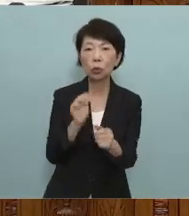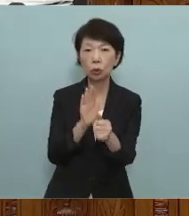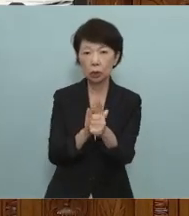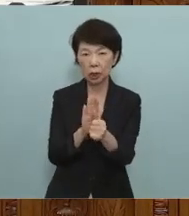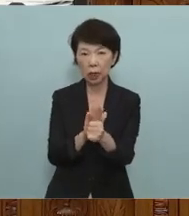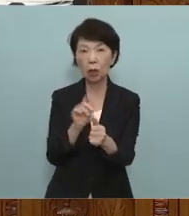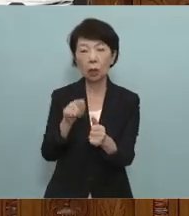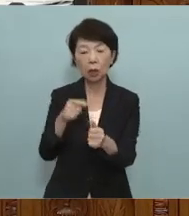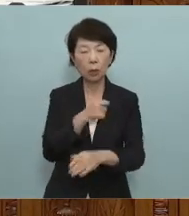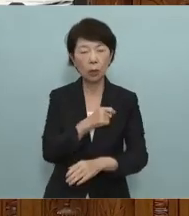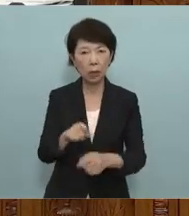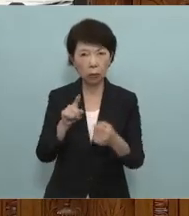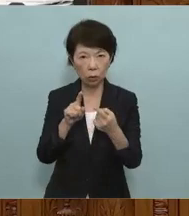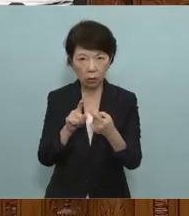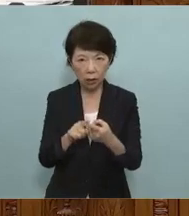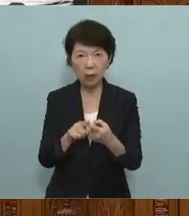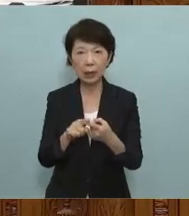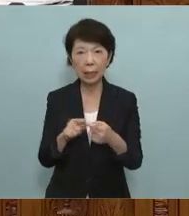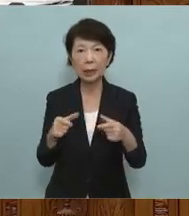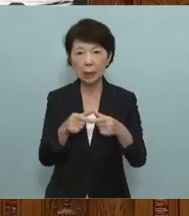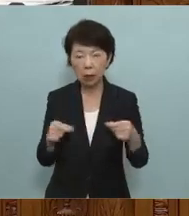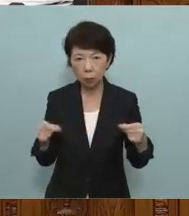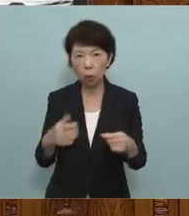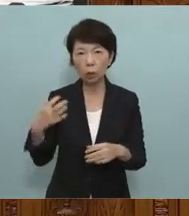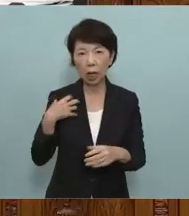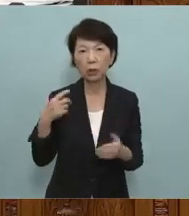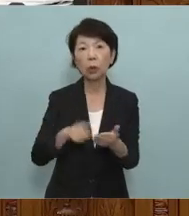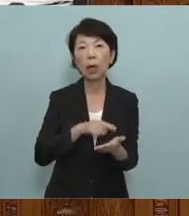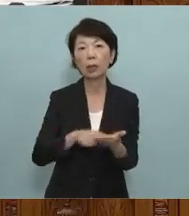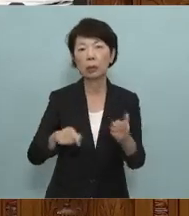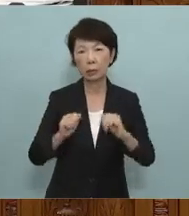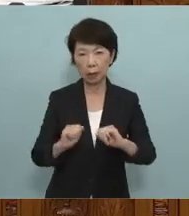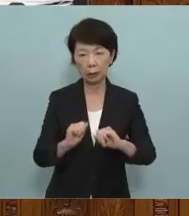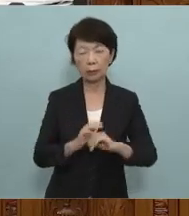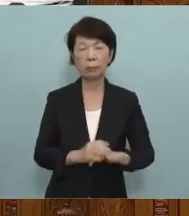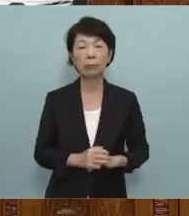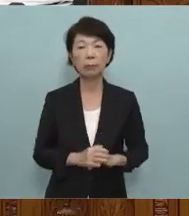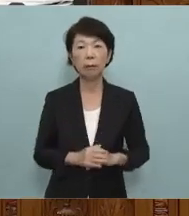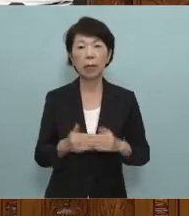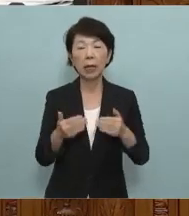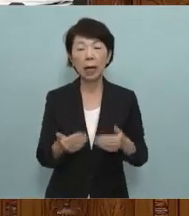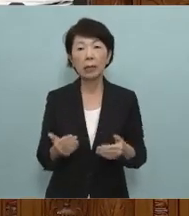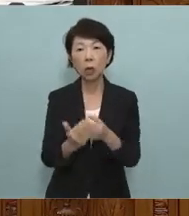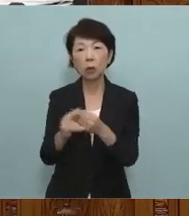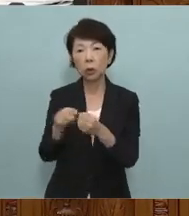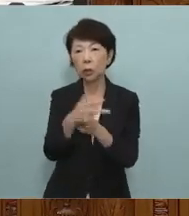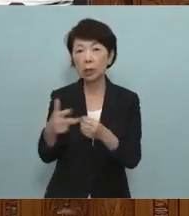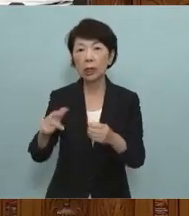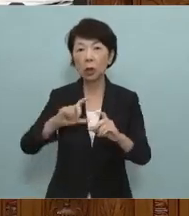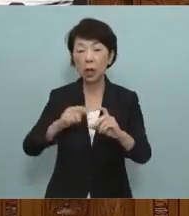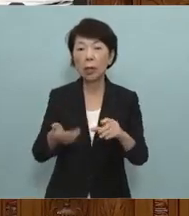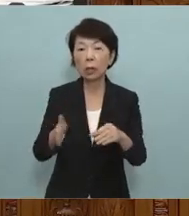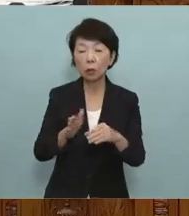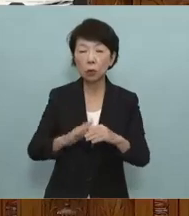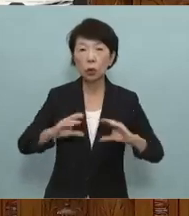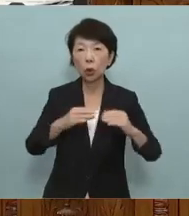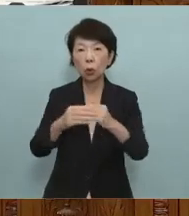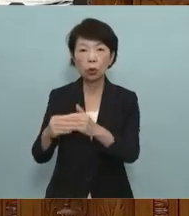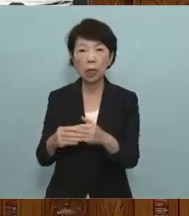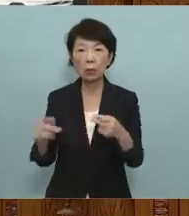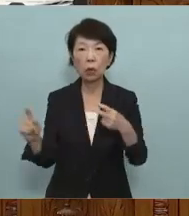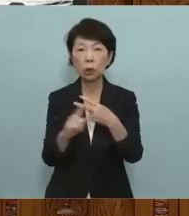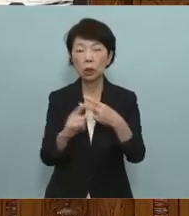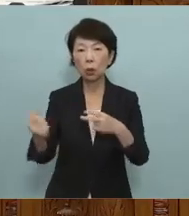ても積極的に役割を果たしてまいります。安保理改革を含む国連の機能強